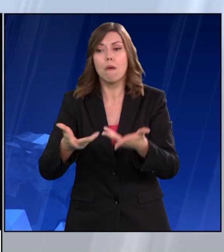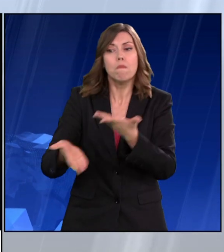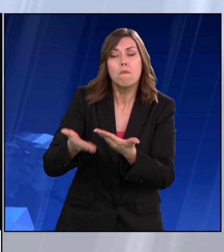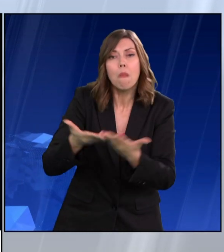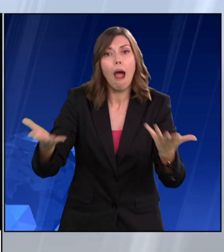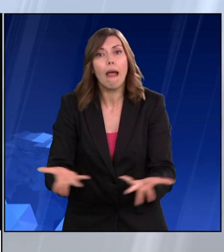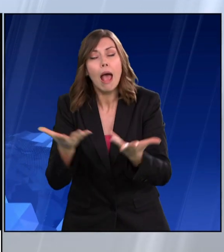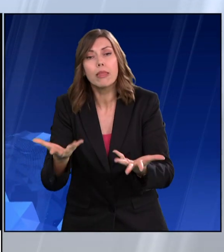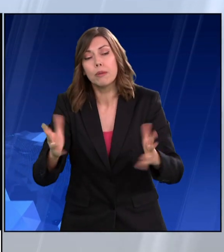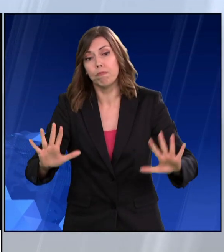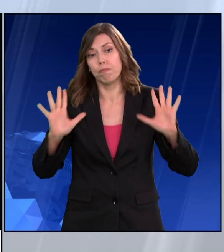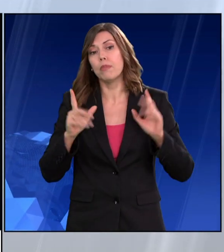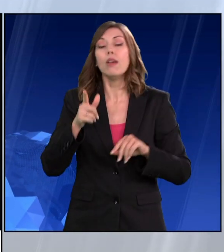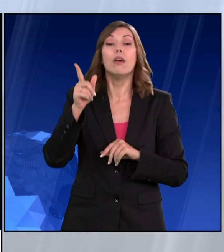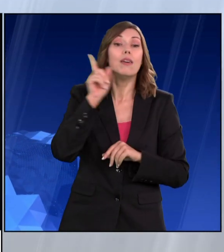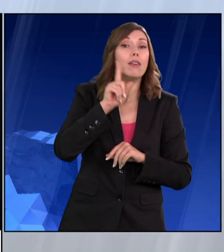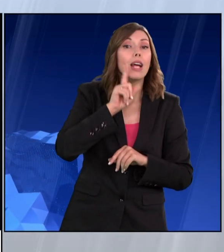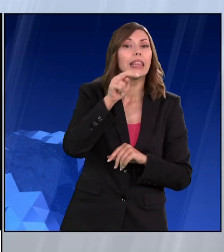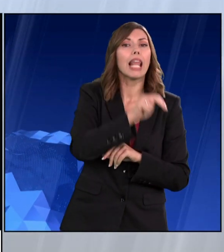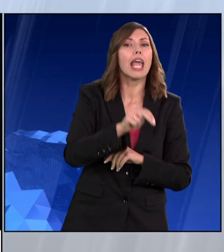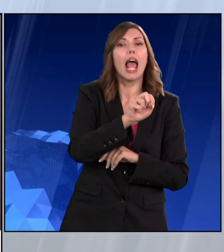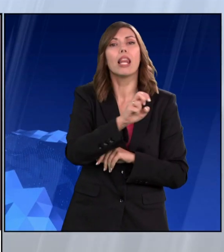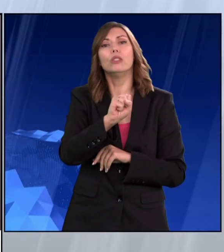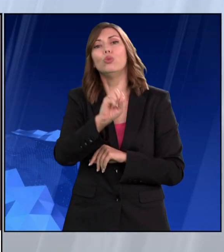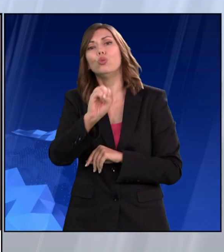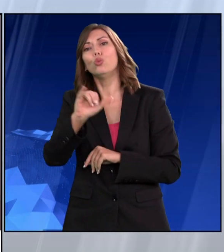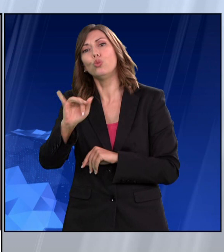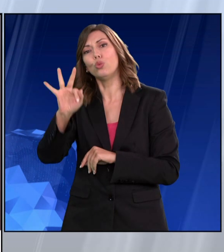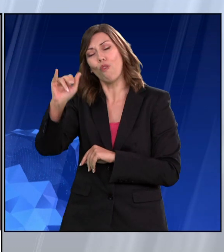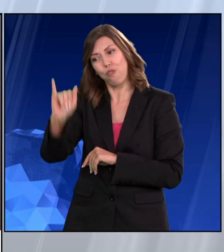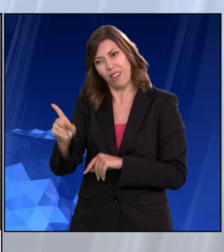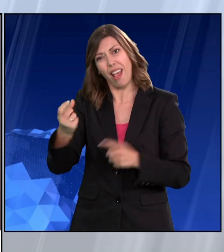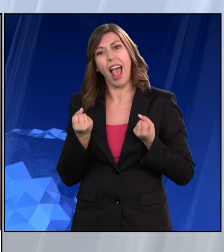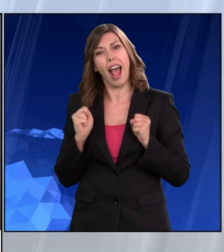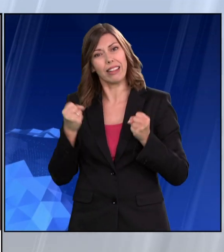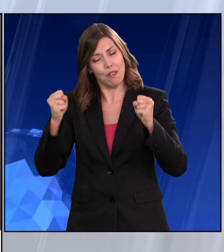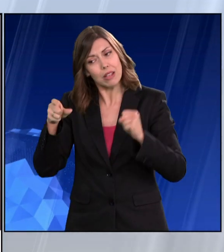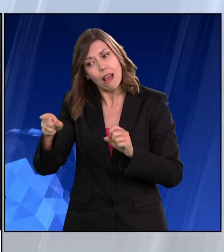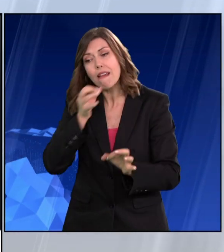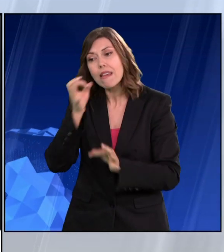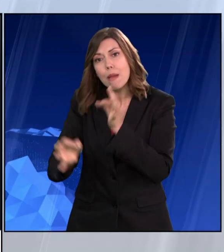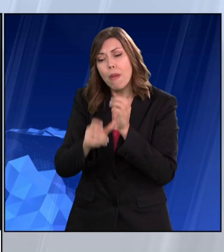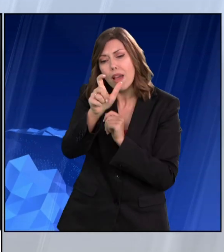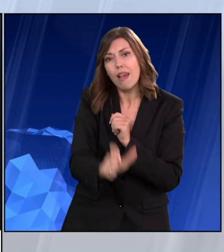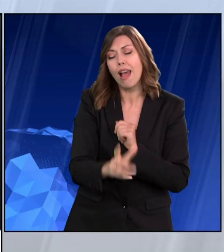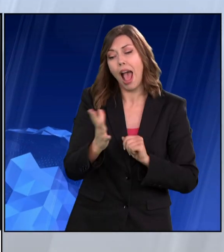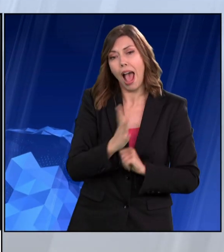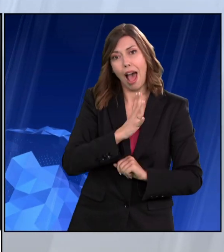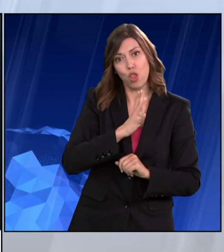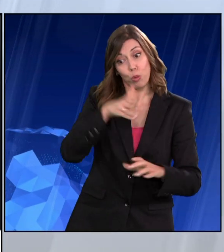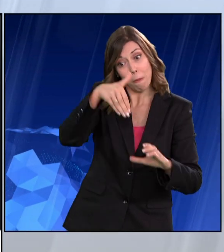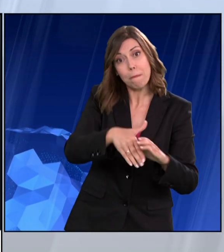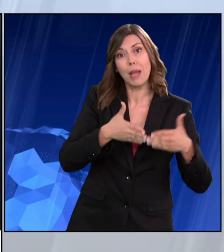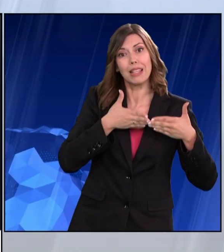Η ακτιβίστρια Ναουάλ Σούφι με νέα ανάρτησή της χθες το βράδυ περιέγραψε τι της μετέφερε κάποιος από τους επιβαίνοντες για τις κινήσεις που έγιναν